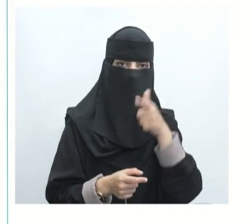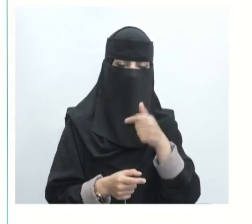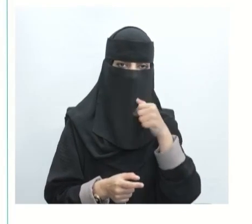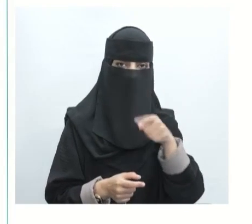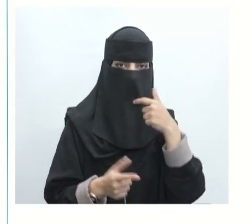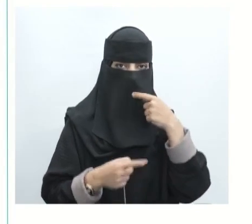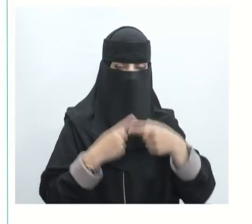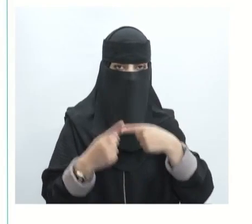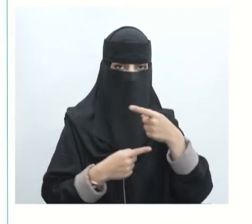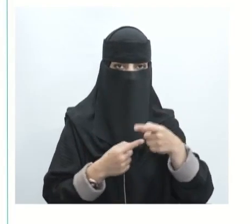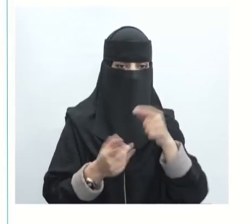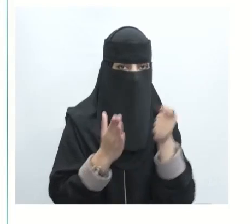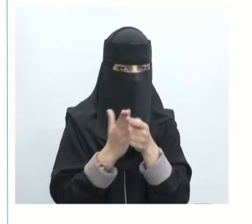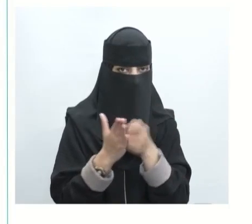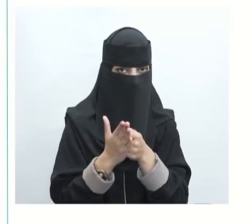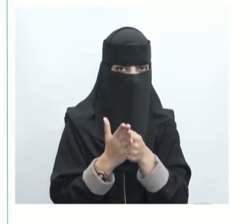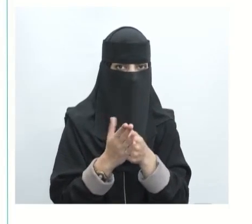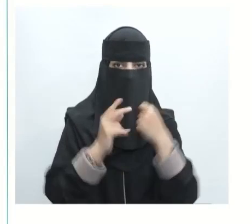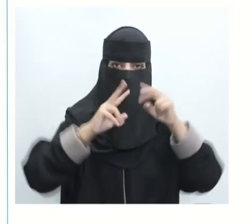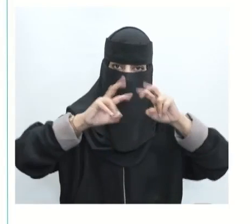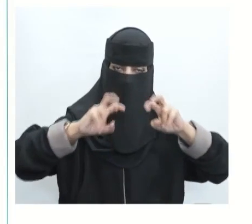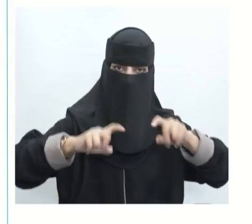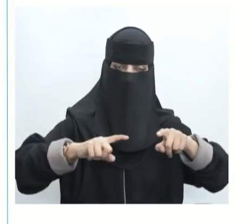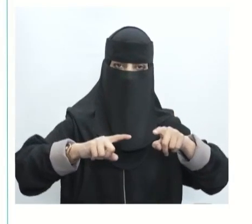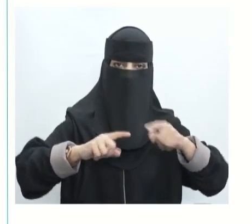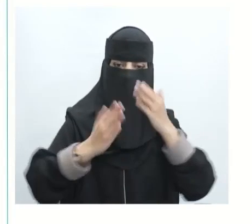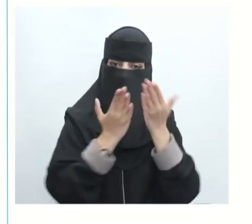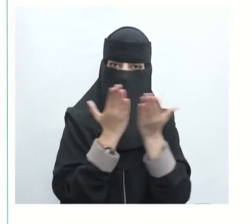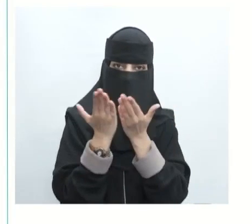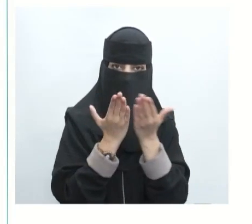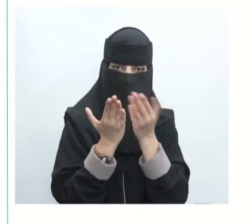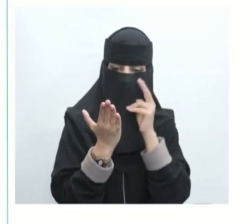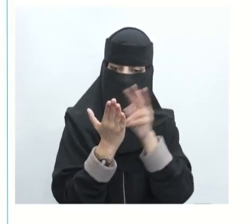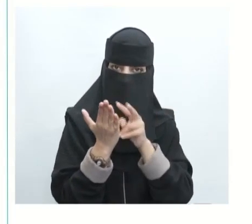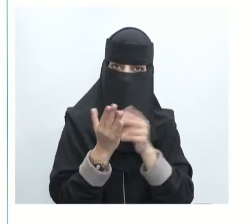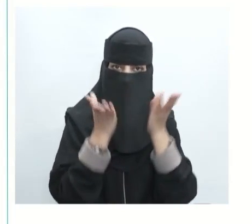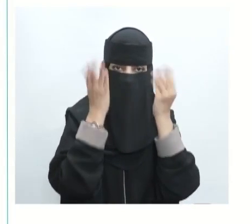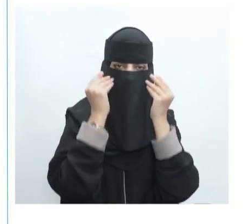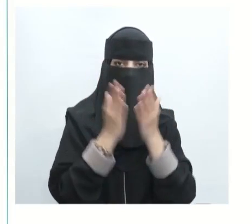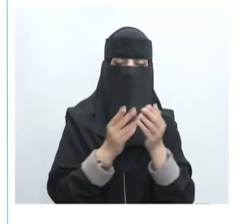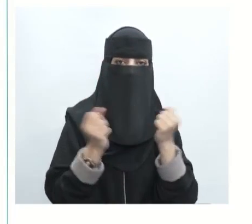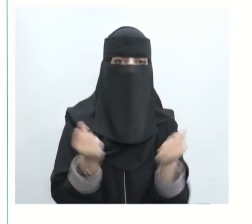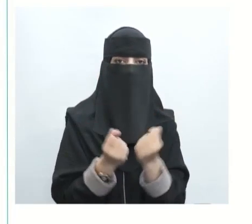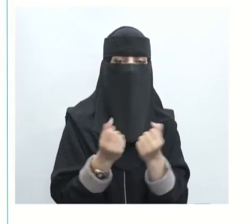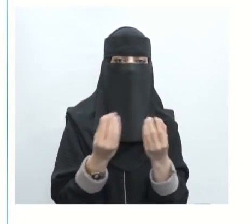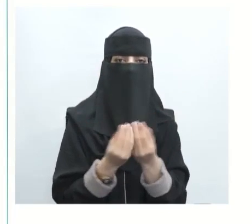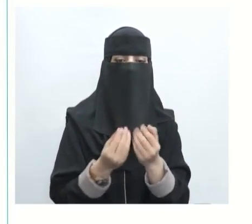لكم دوما اكتبوا وابحثوا واقرأوا ما تعلمتموه وطبقوا.